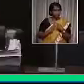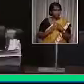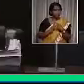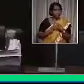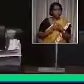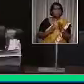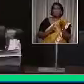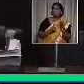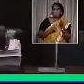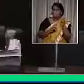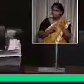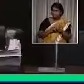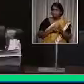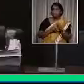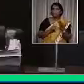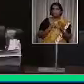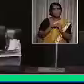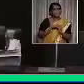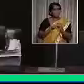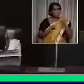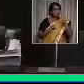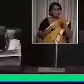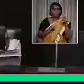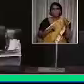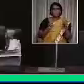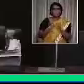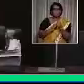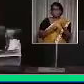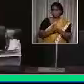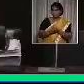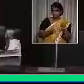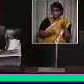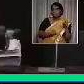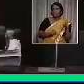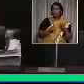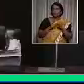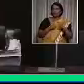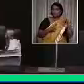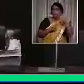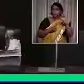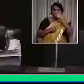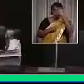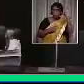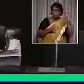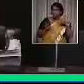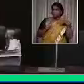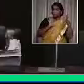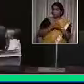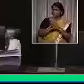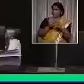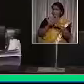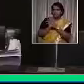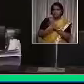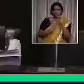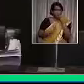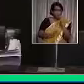நல்லுறவை மேம்படுத்துவதற்கோ, அல்லது ஐரோப்பிய நாடுகளோடு நல்லுறவை மேம்படுத்துவதற்கோ எதையும் செய்யாமல் 20வது திருத்தத்தை கொண்டு வந்து